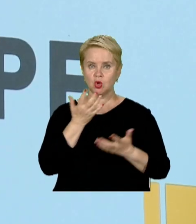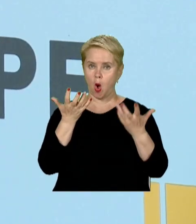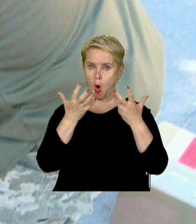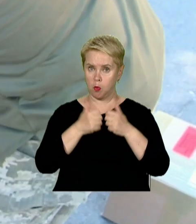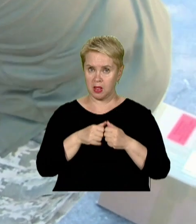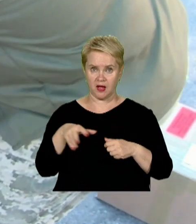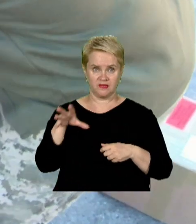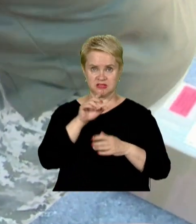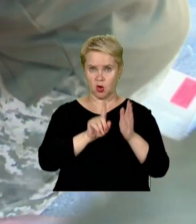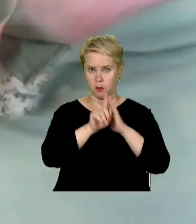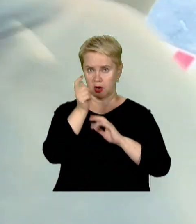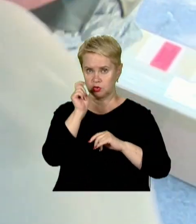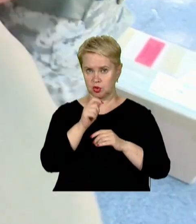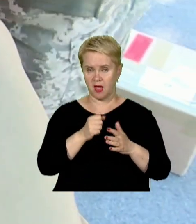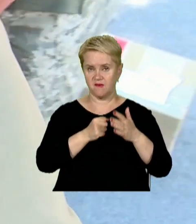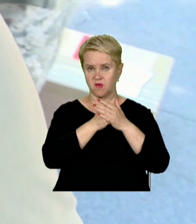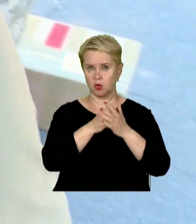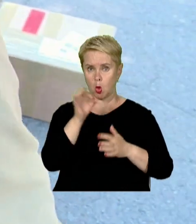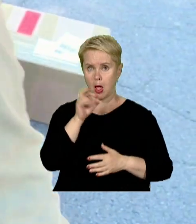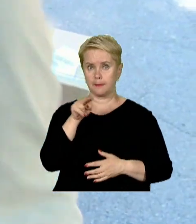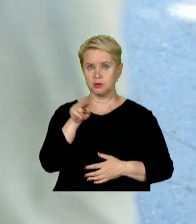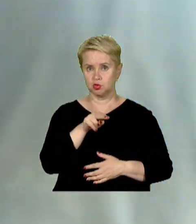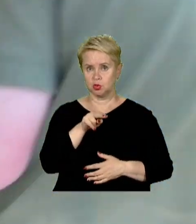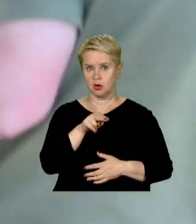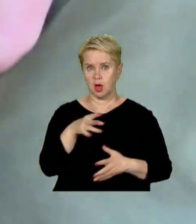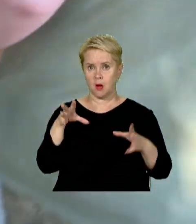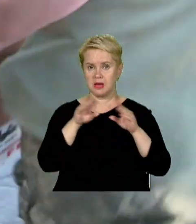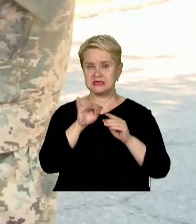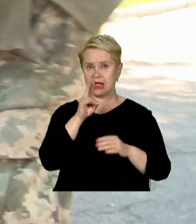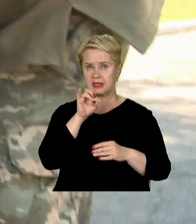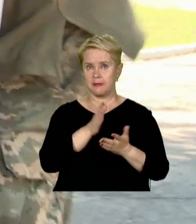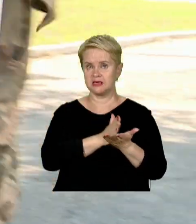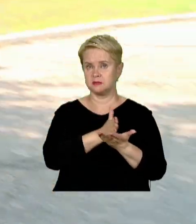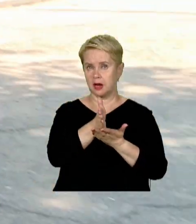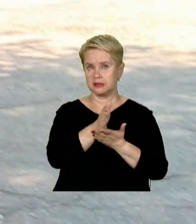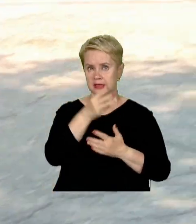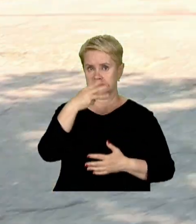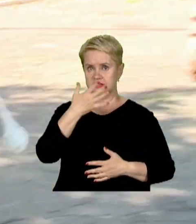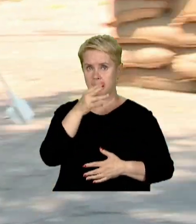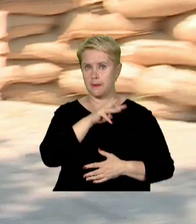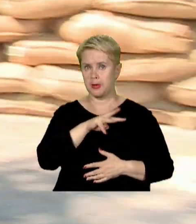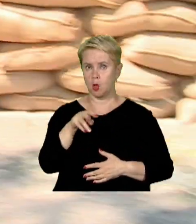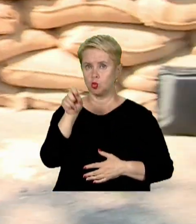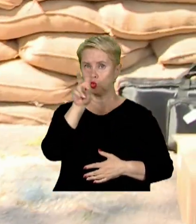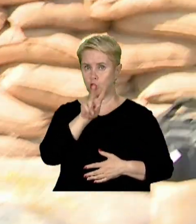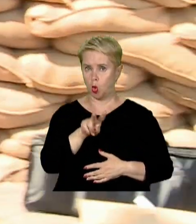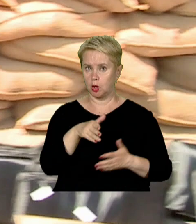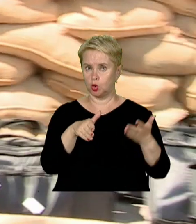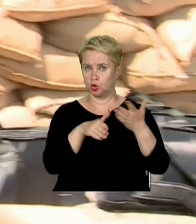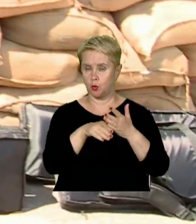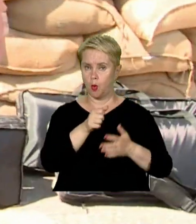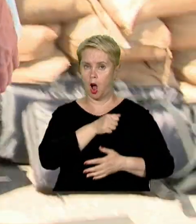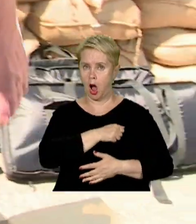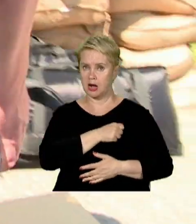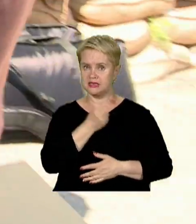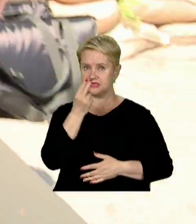обладнанням. Усього від початку війни фонди Віктора та Олени Пінчуків разом з Інтерпайп спрямували понад $35 мільйонів на допомогу